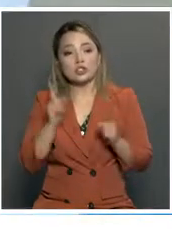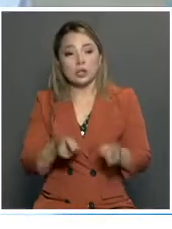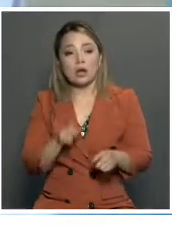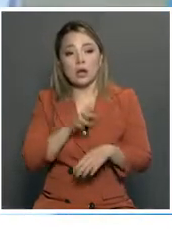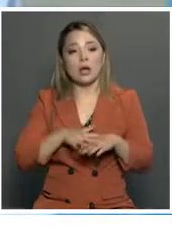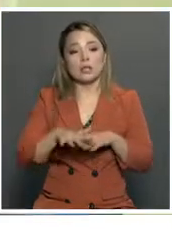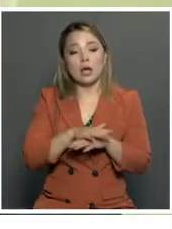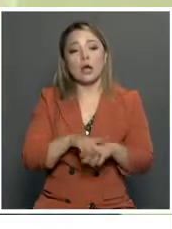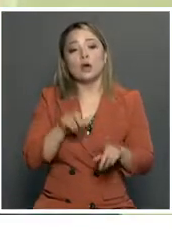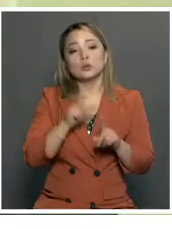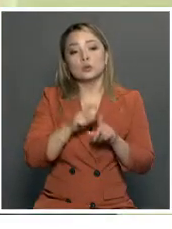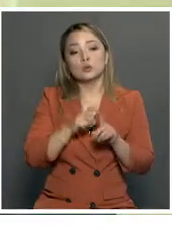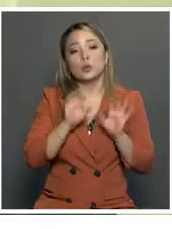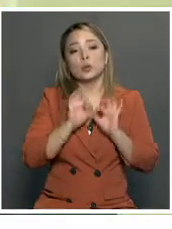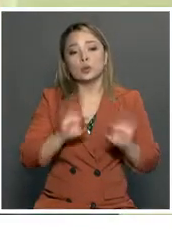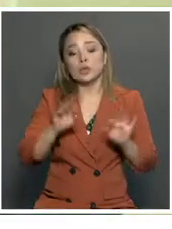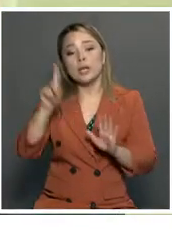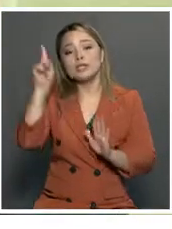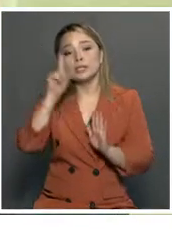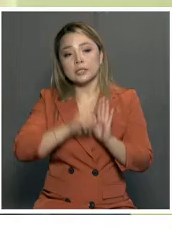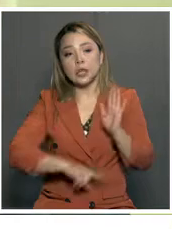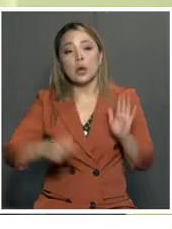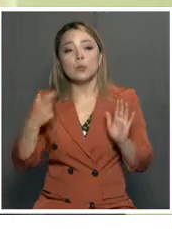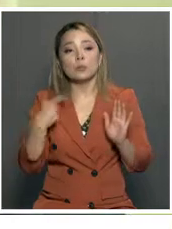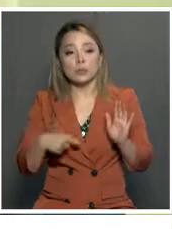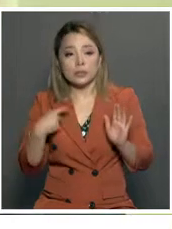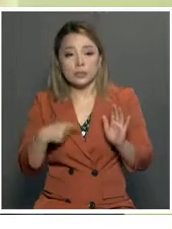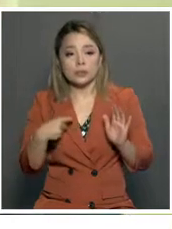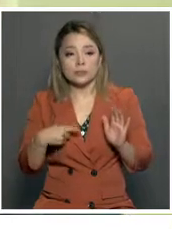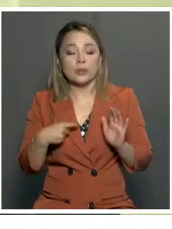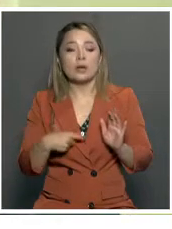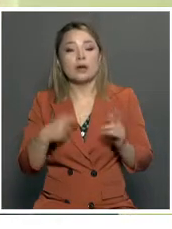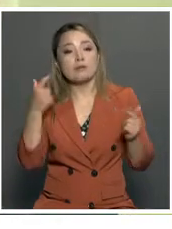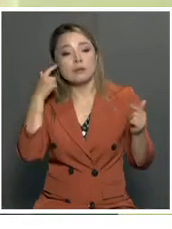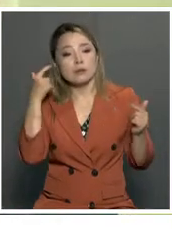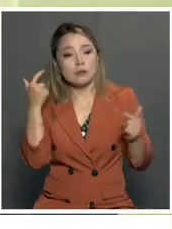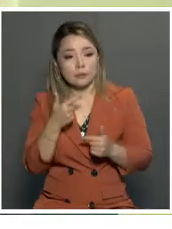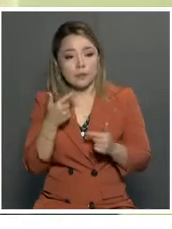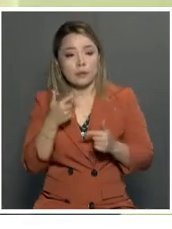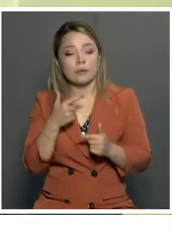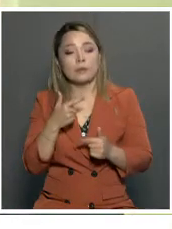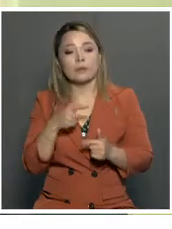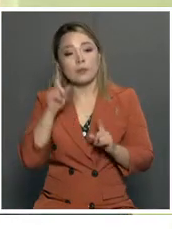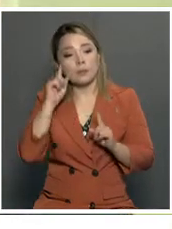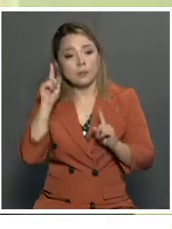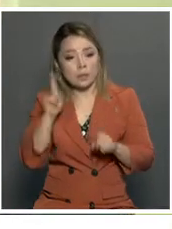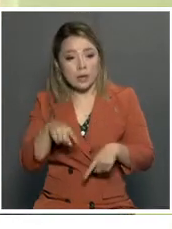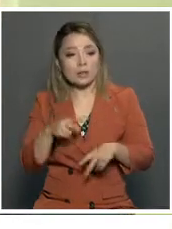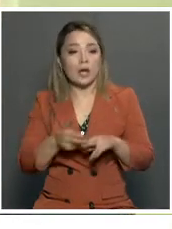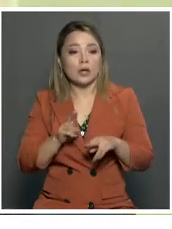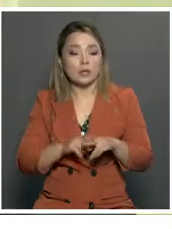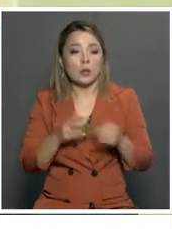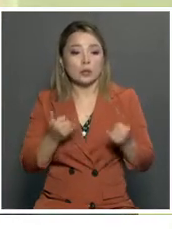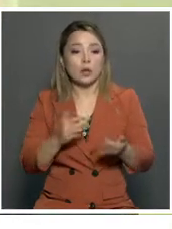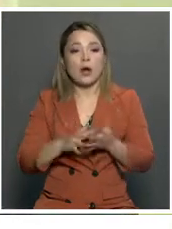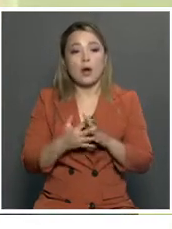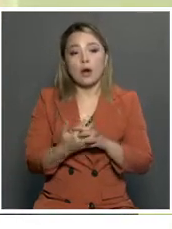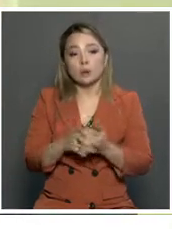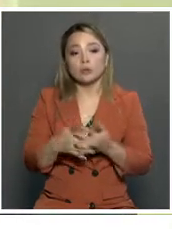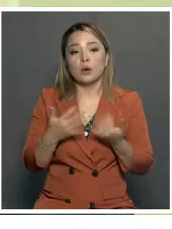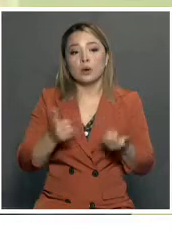сөзін сөйлейтін, сенімді, өзіне білімді, білгір және мынау ауылдың бүгінгі жағдайы